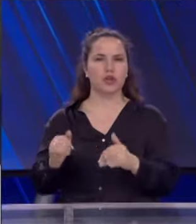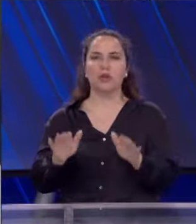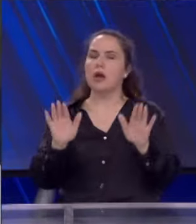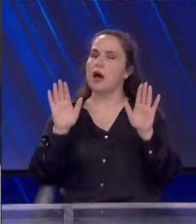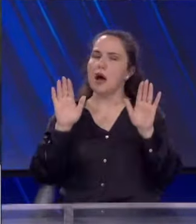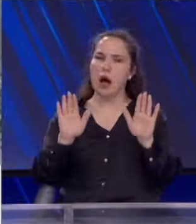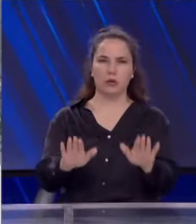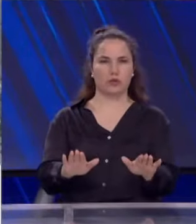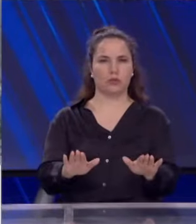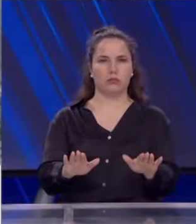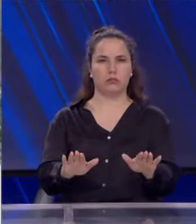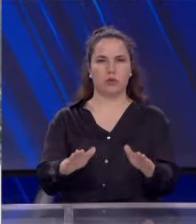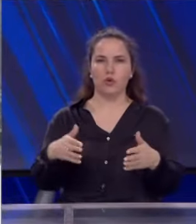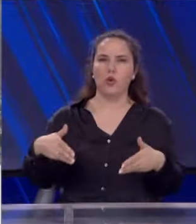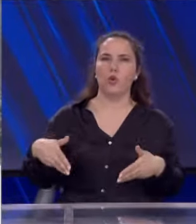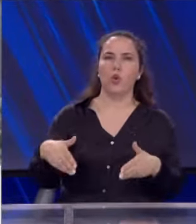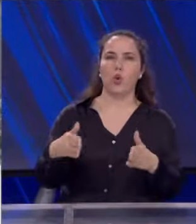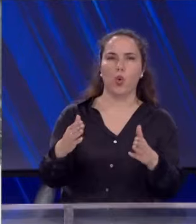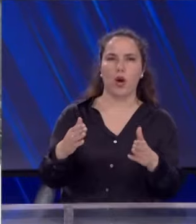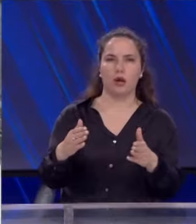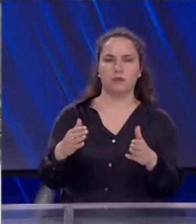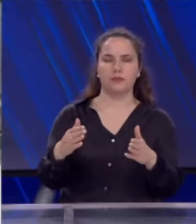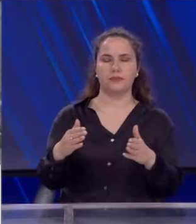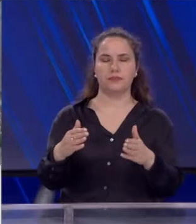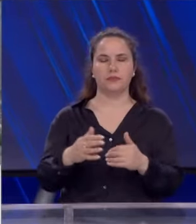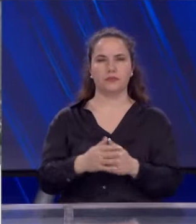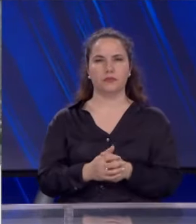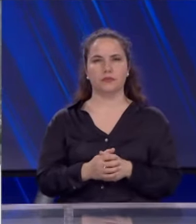vetëm shiten në tregun e Orizit në Vlorë.